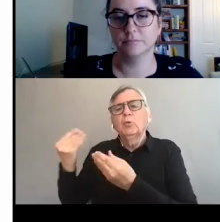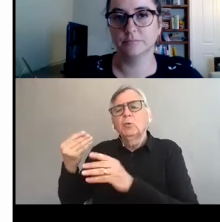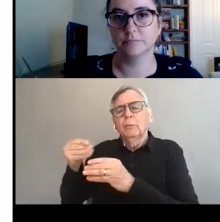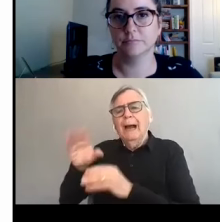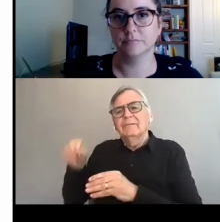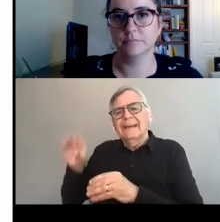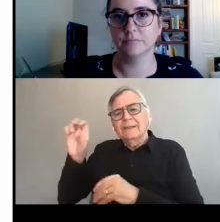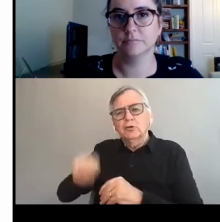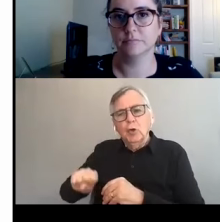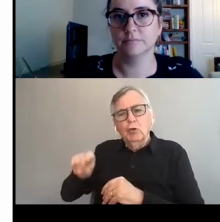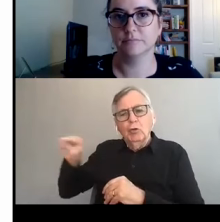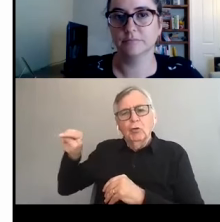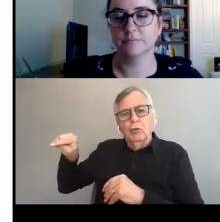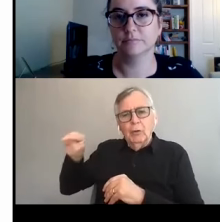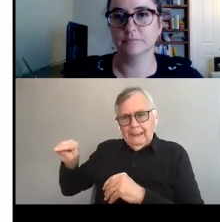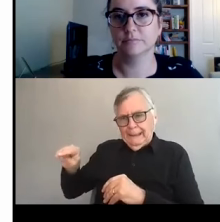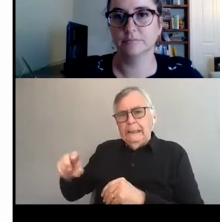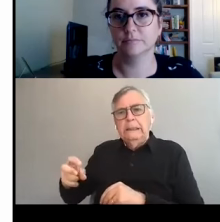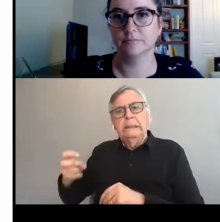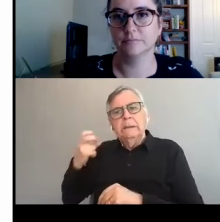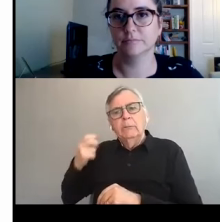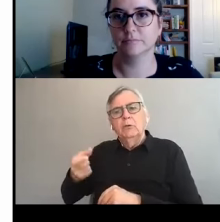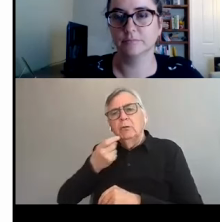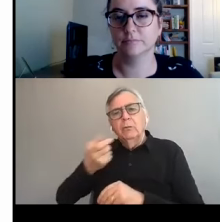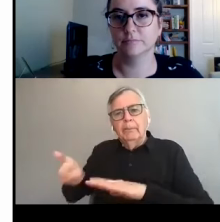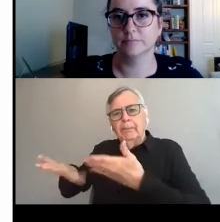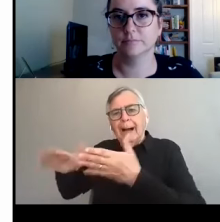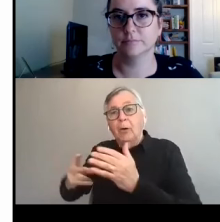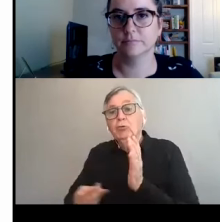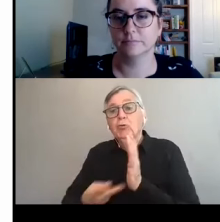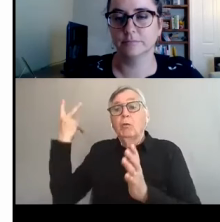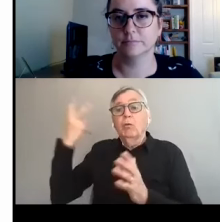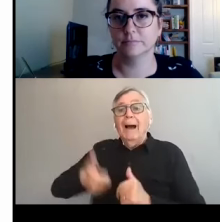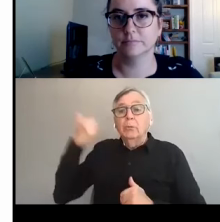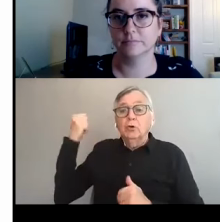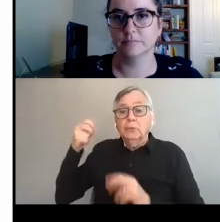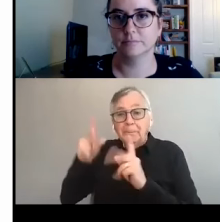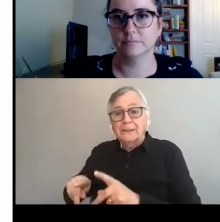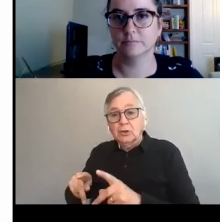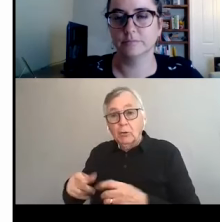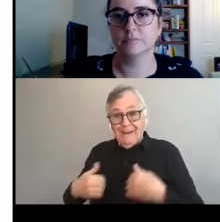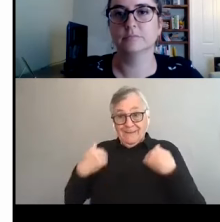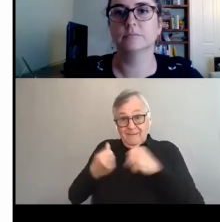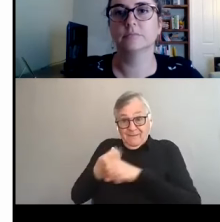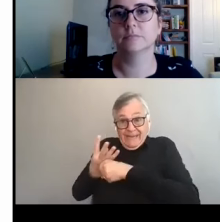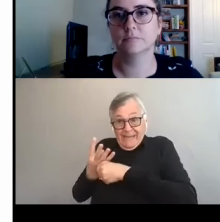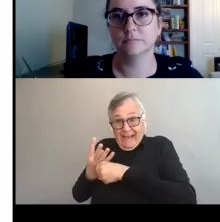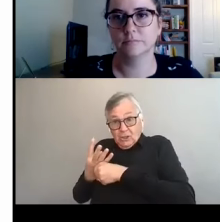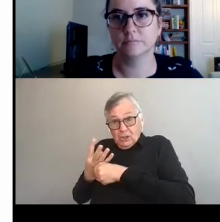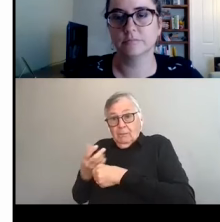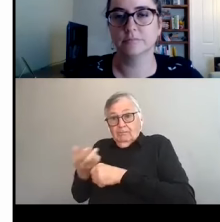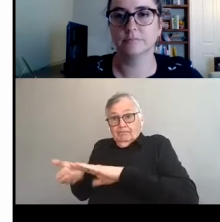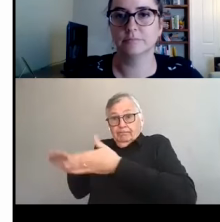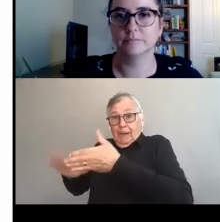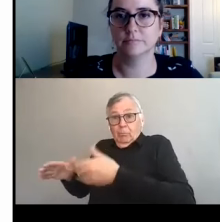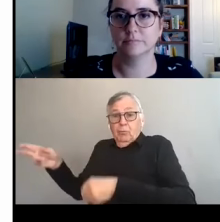qui montrait qu'il y avait un risque de mortalité de 2 fois plus élevé chez les gens qui vivaient avec le VIH. Mais là, on s'est dit,